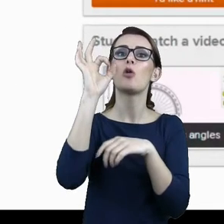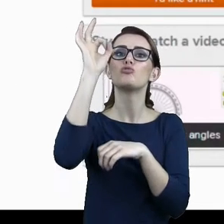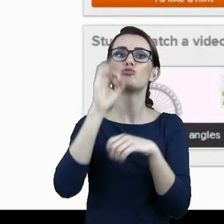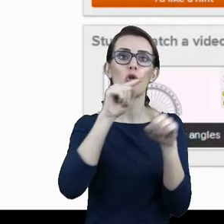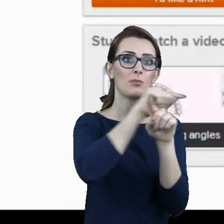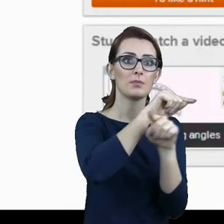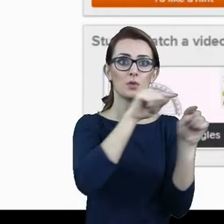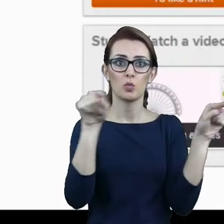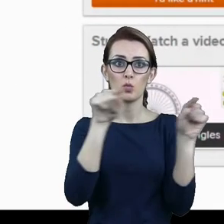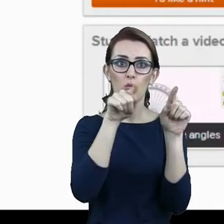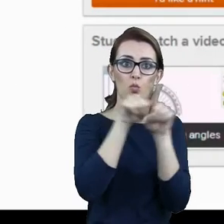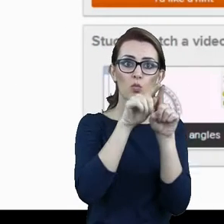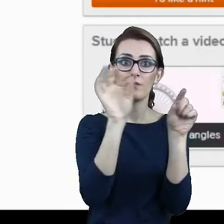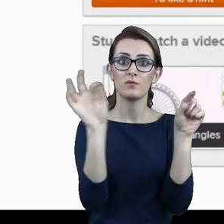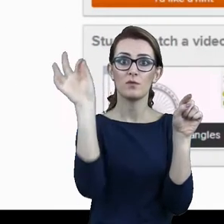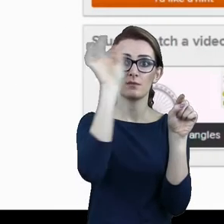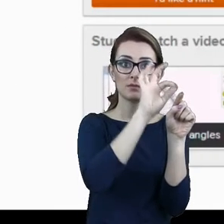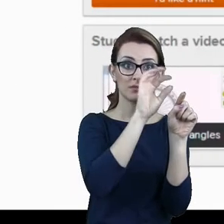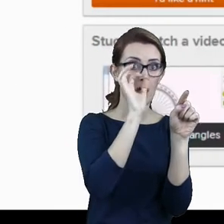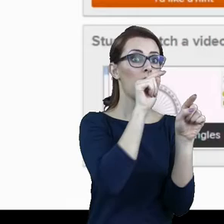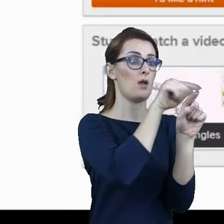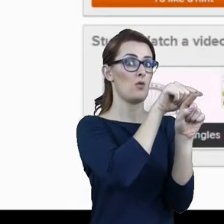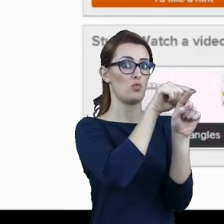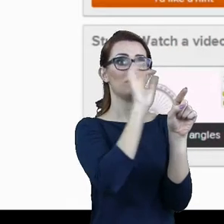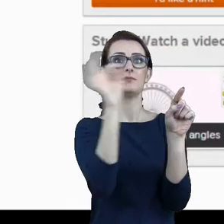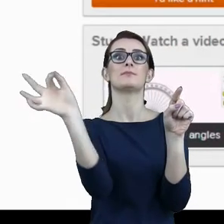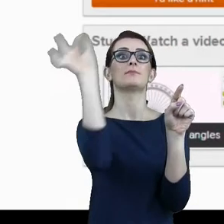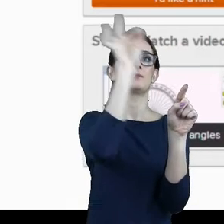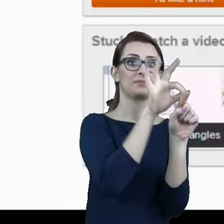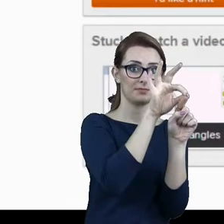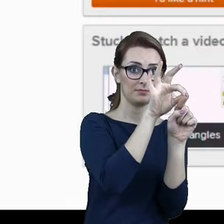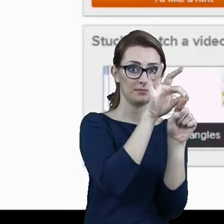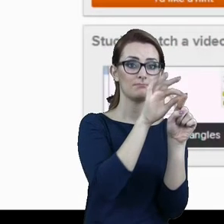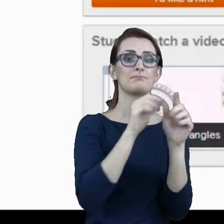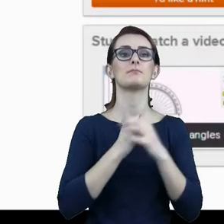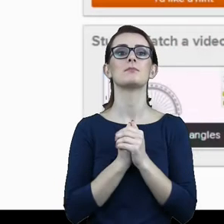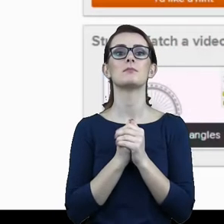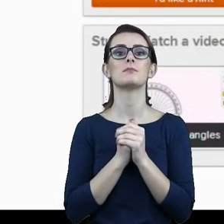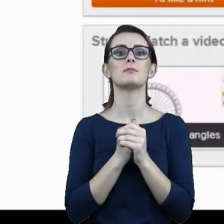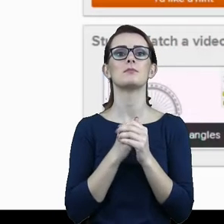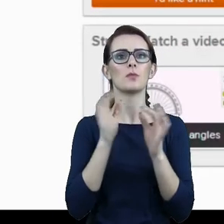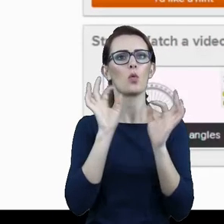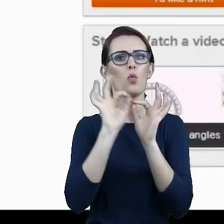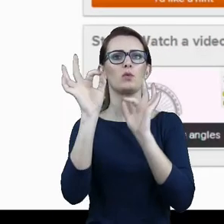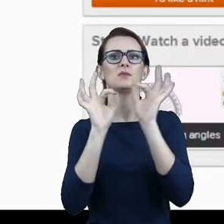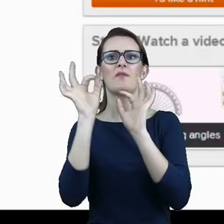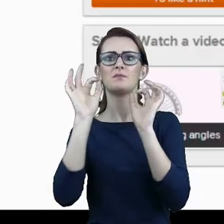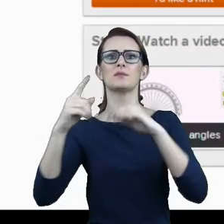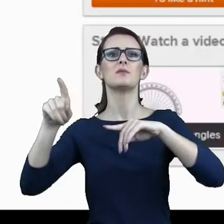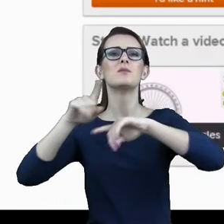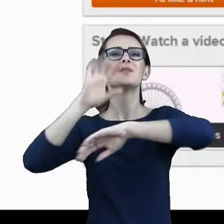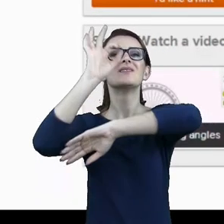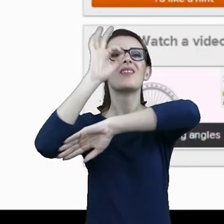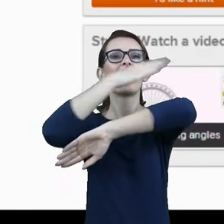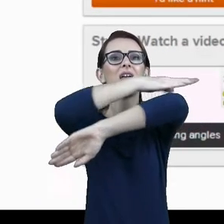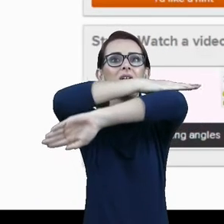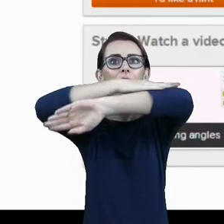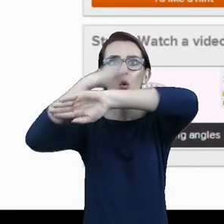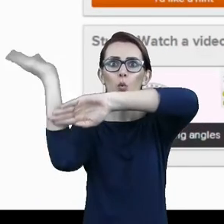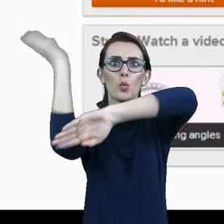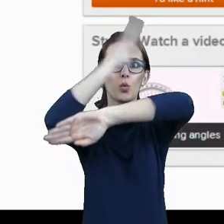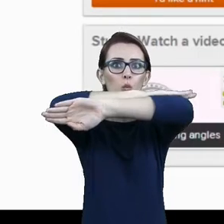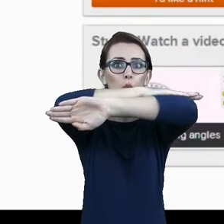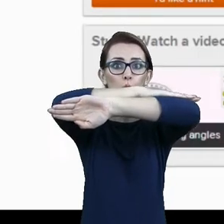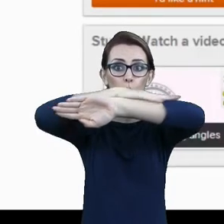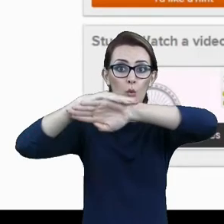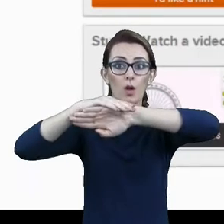kąta tak, aby przecinało się z zerem stopni. 0 stopni jest z tej strony na naszym kątomierzu, czyli tak ustawiam, żeby przecinało się